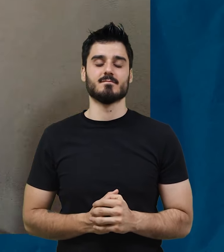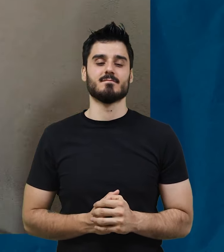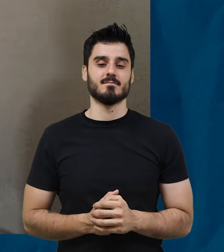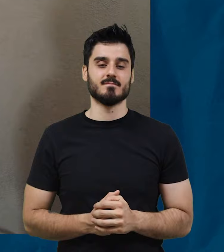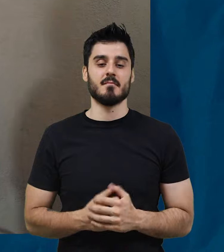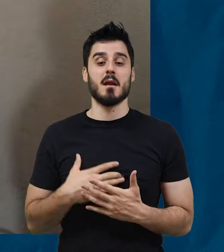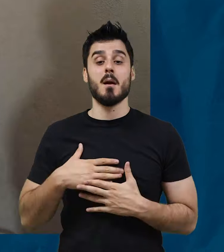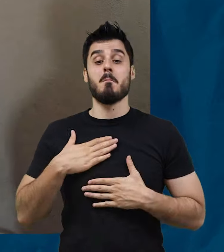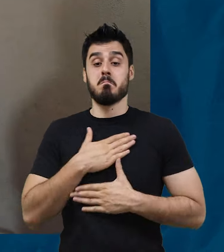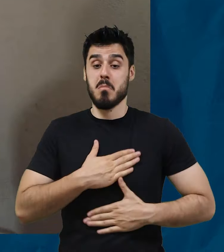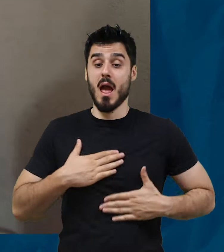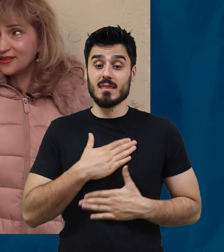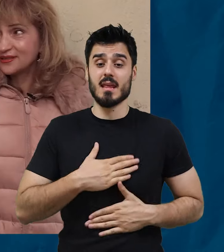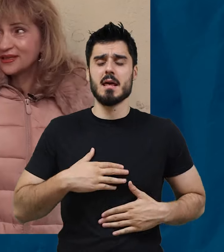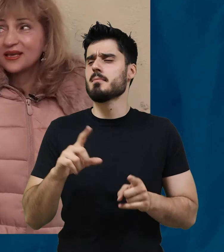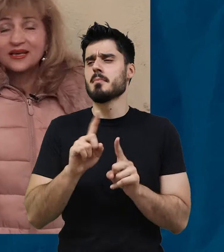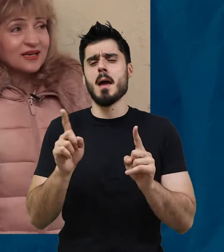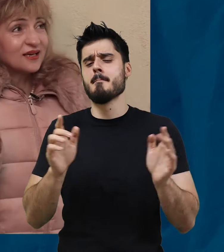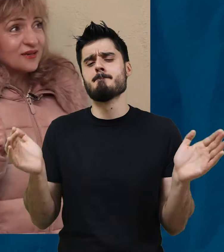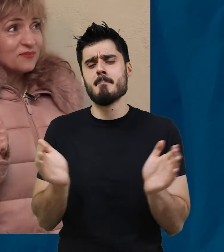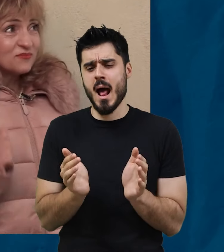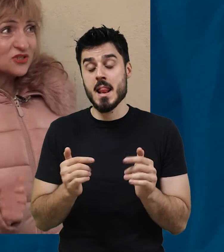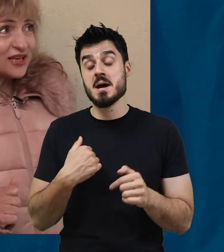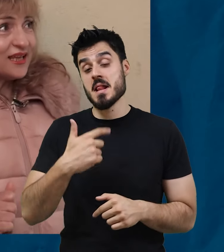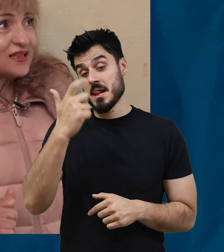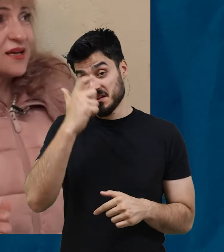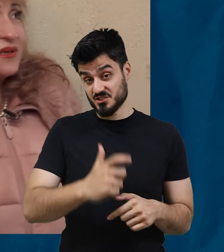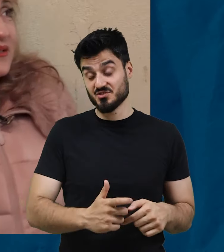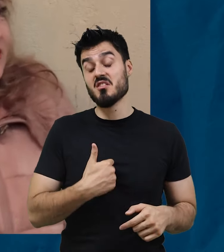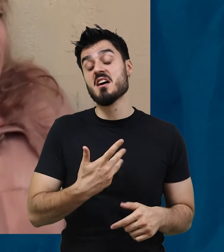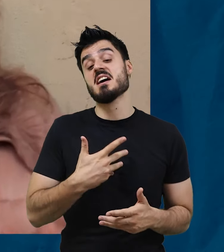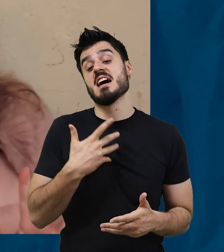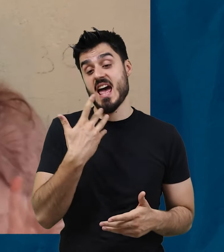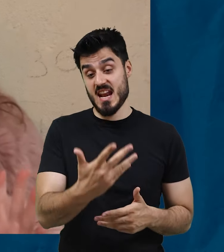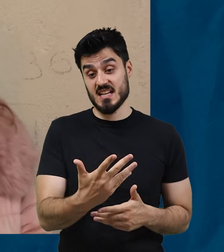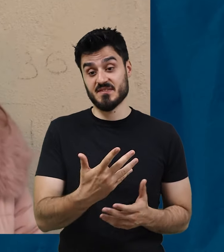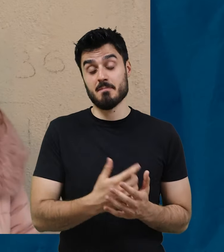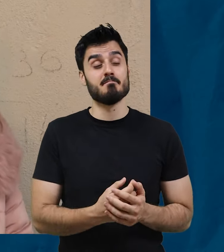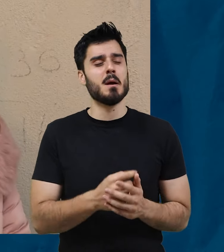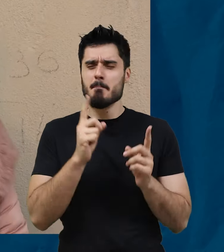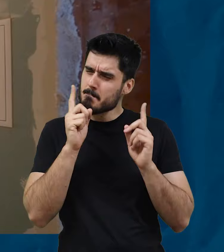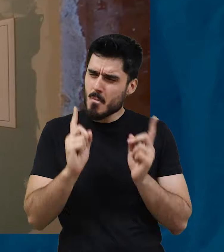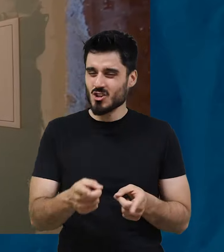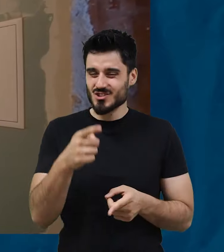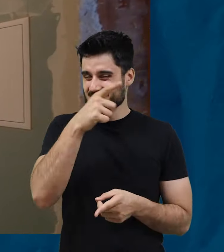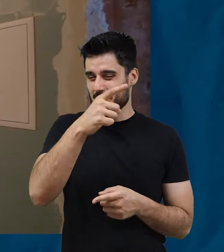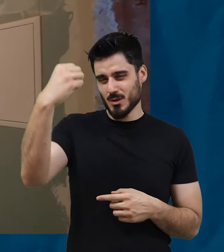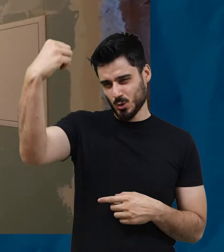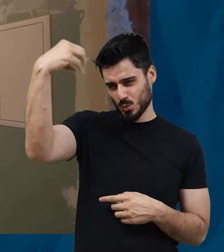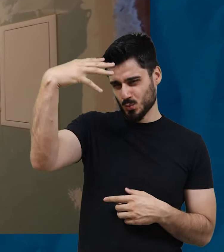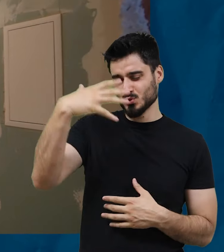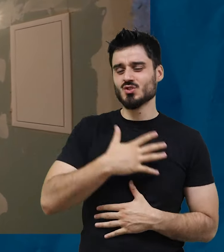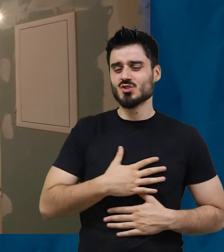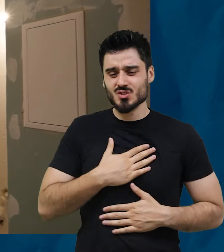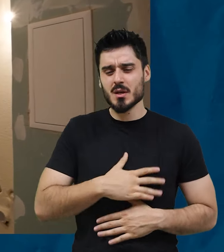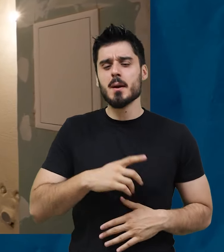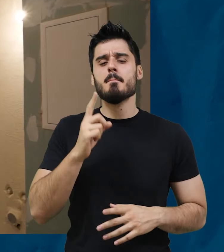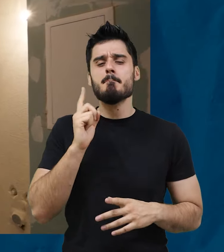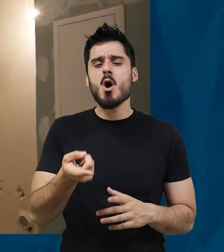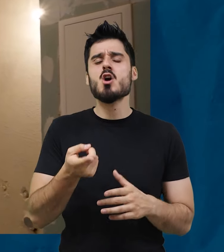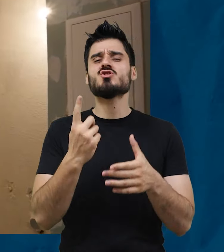Банята не е малка, на мен лично ми харесва. Може ли там, където ще бъде душа, да бъде по някакъв начин изолиран